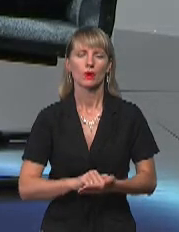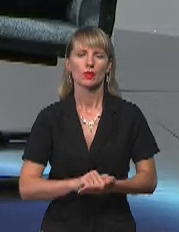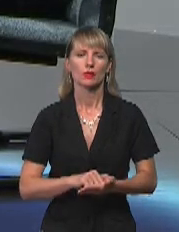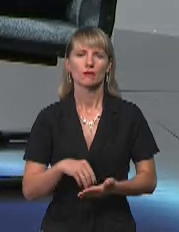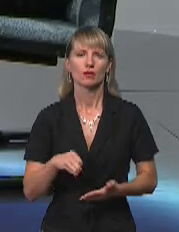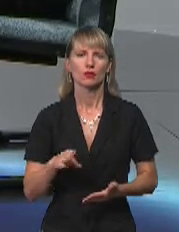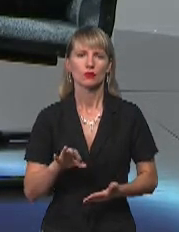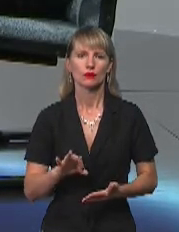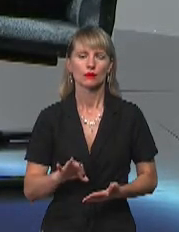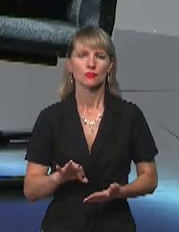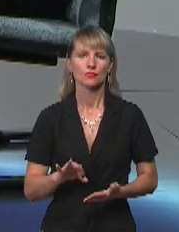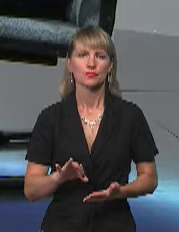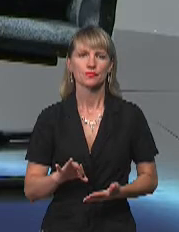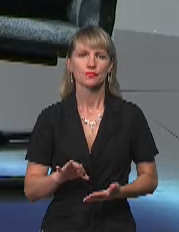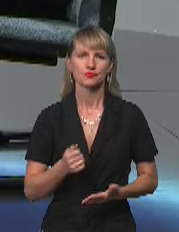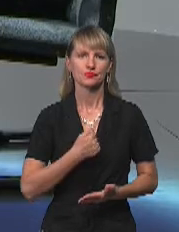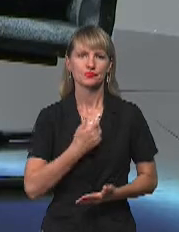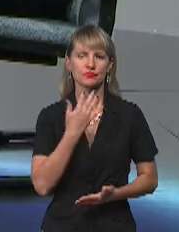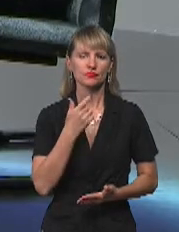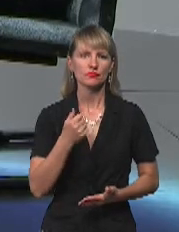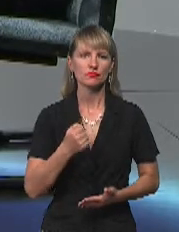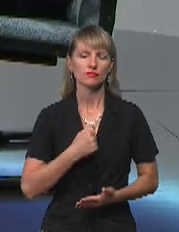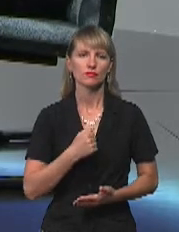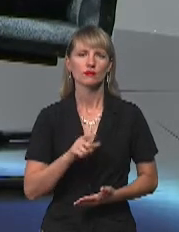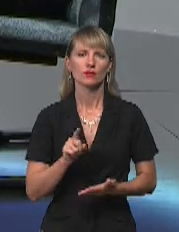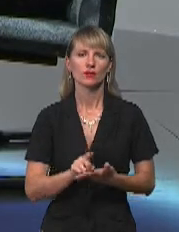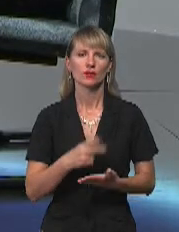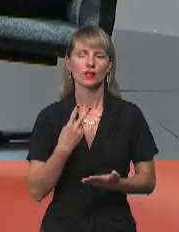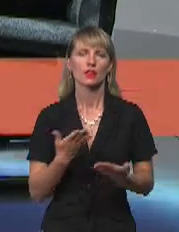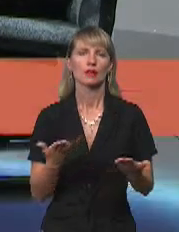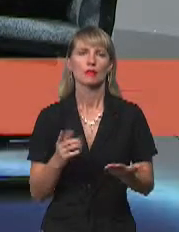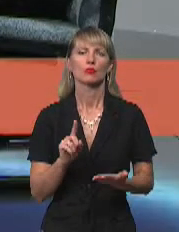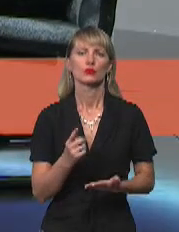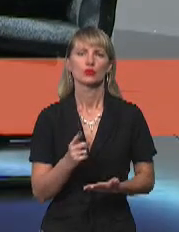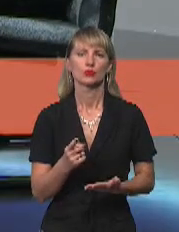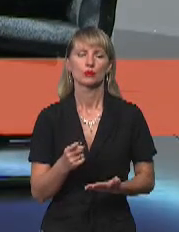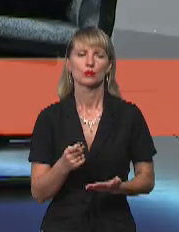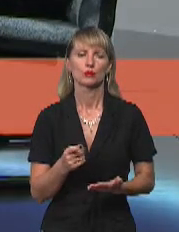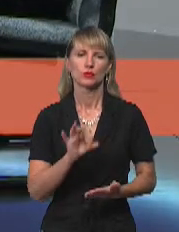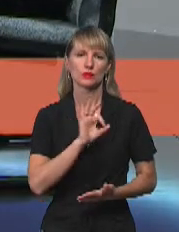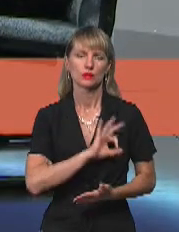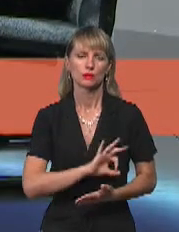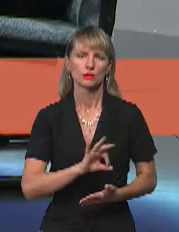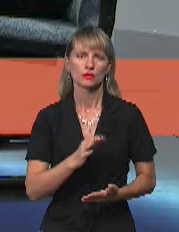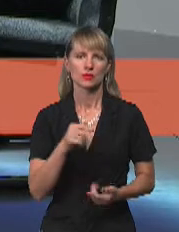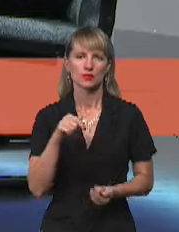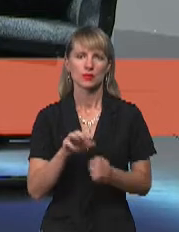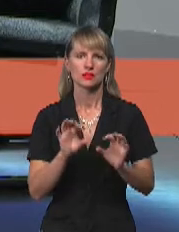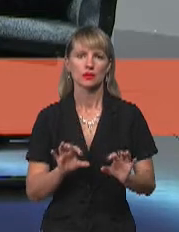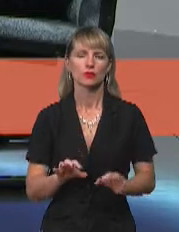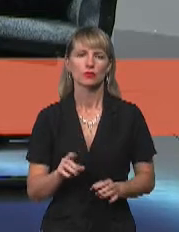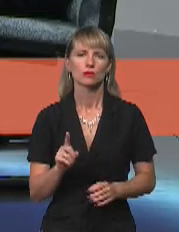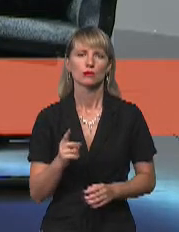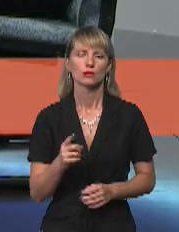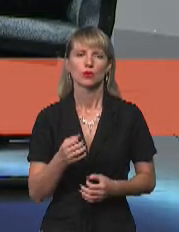то бійці Нацгвардії повинні зазначити, на якій підставі та посилання на певну норму закону. Адже